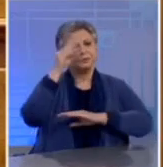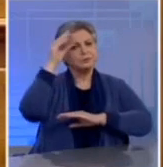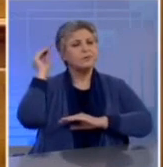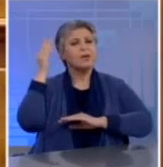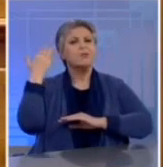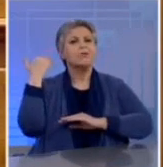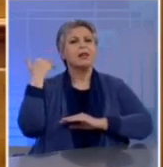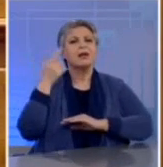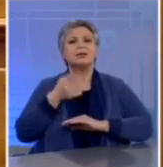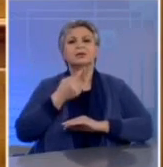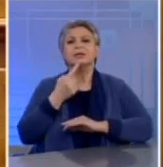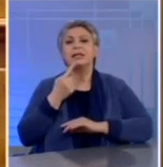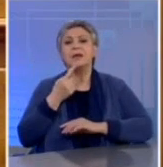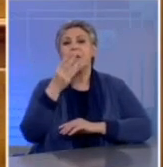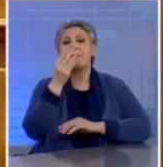Παπανδρέου.